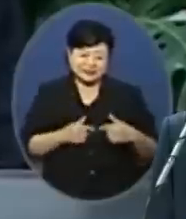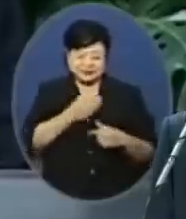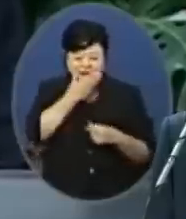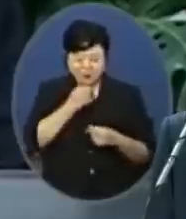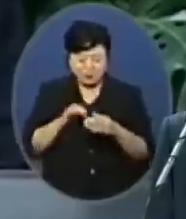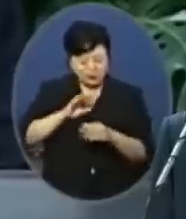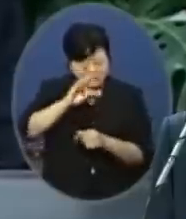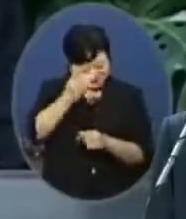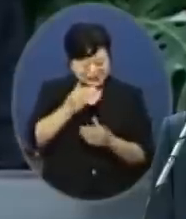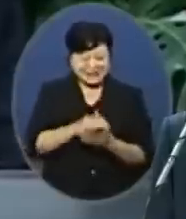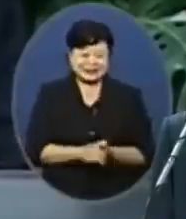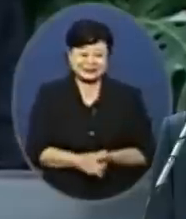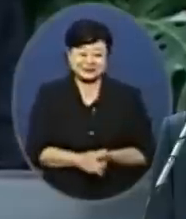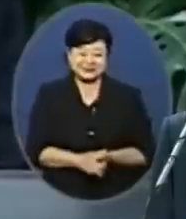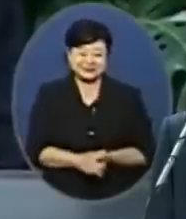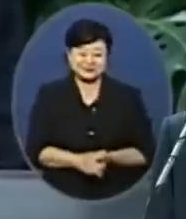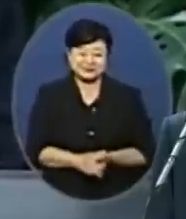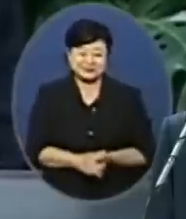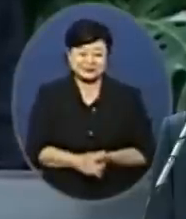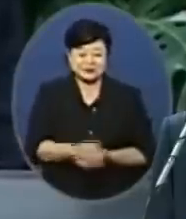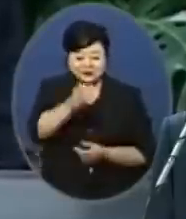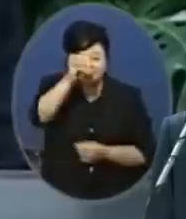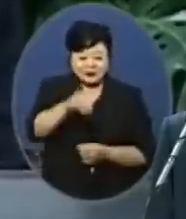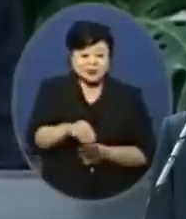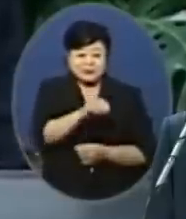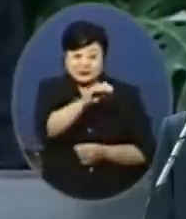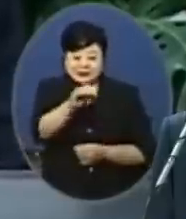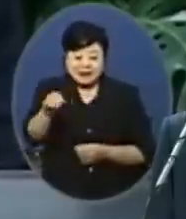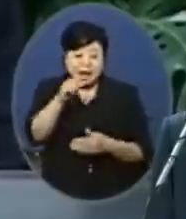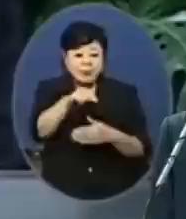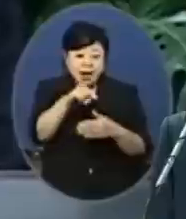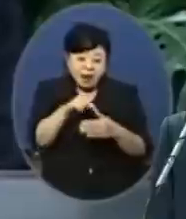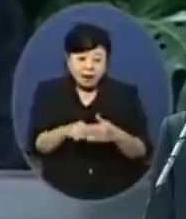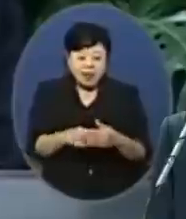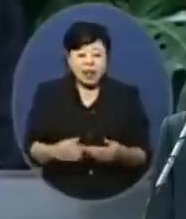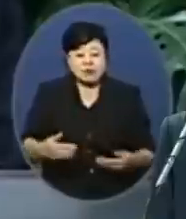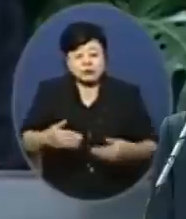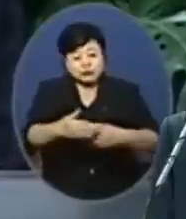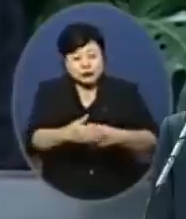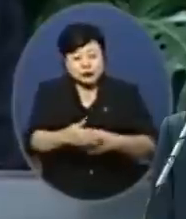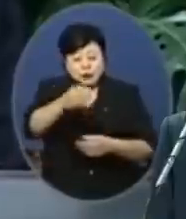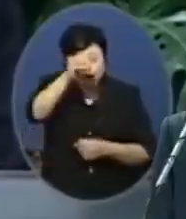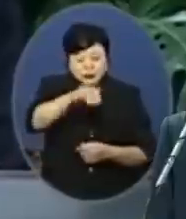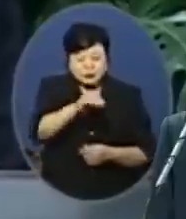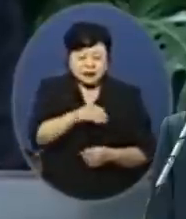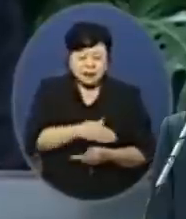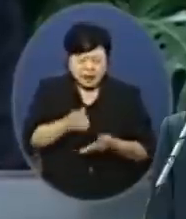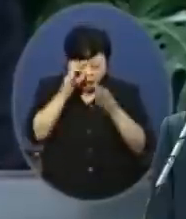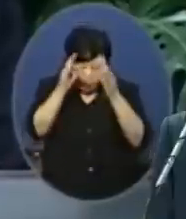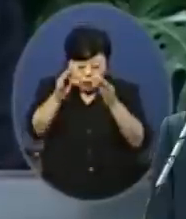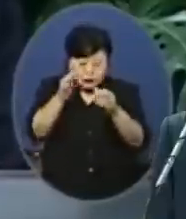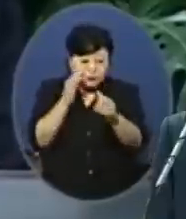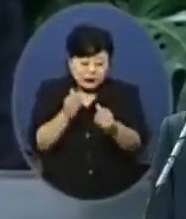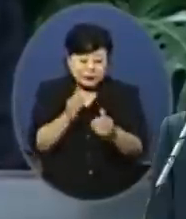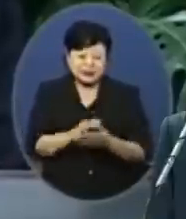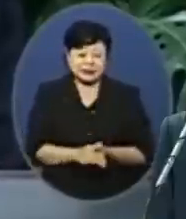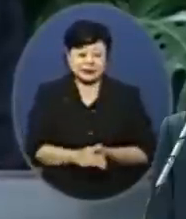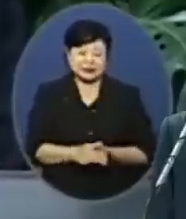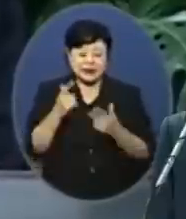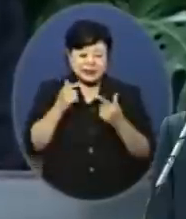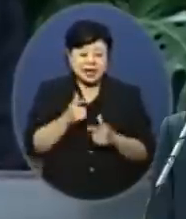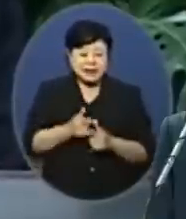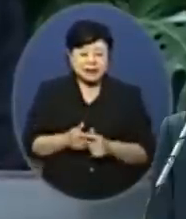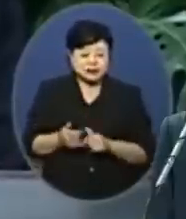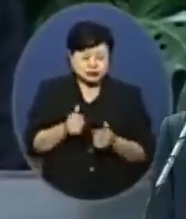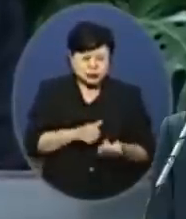행복이 넘쳐나는 것입니다. 십자가를 마음속에 품고 십자가를 바라보고 사십시오. 우리가 항상